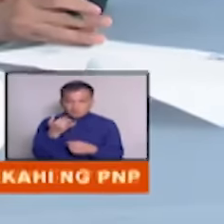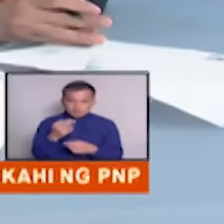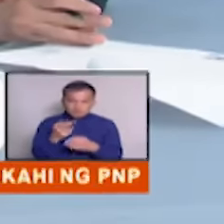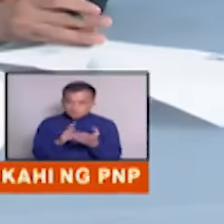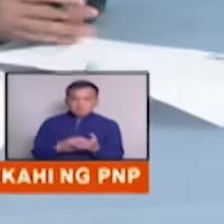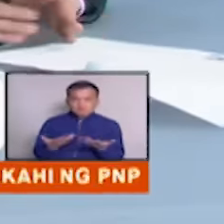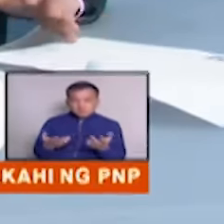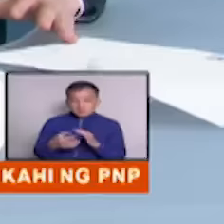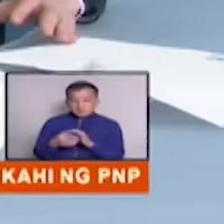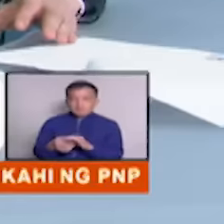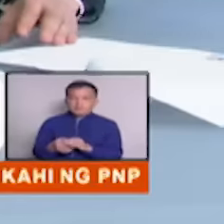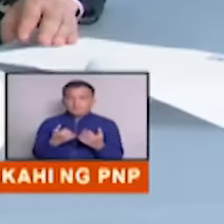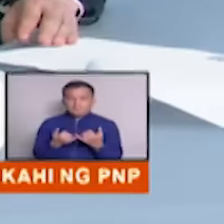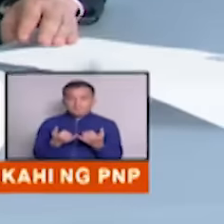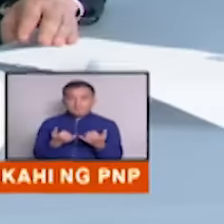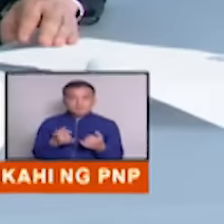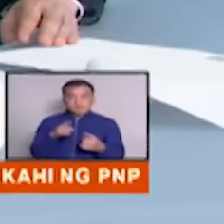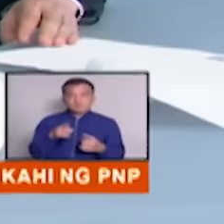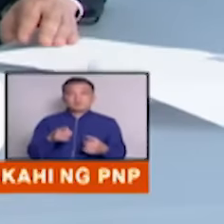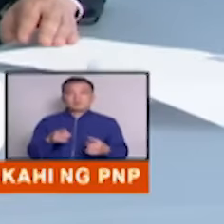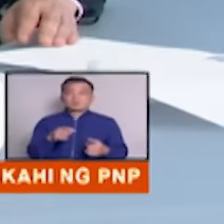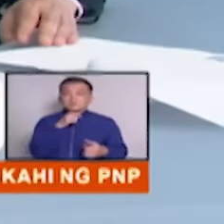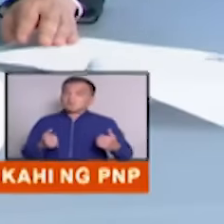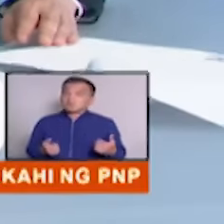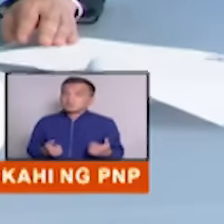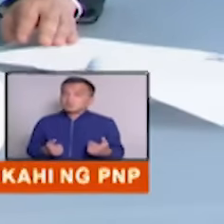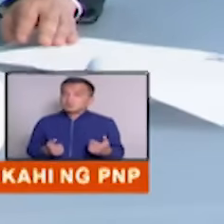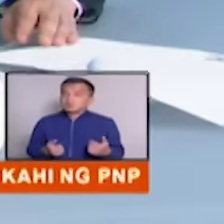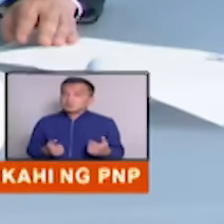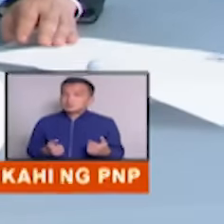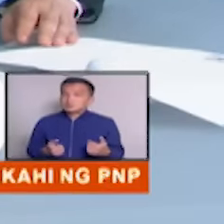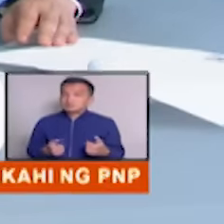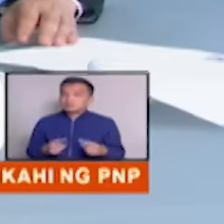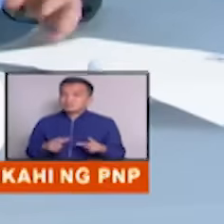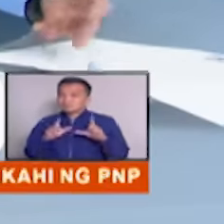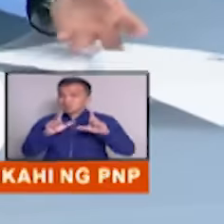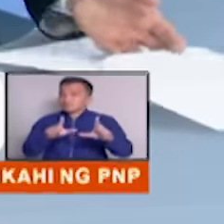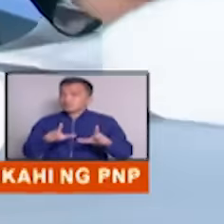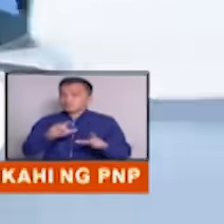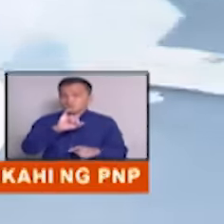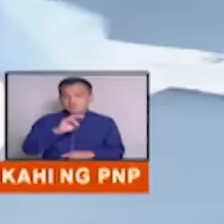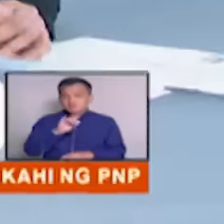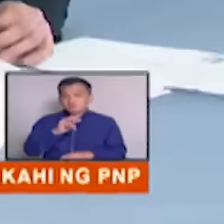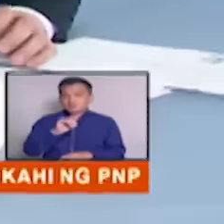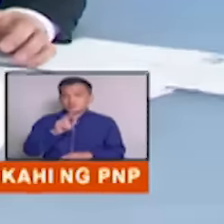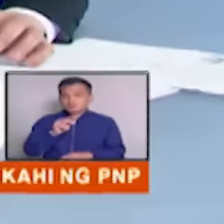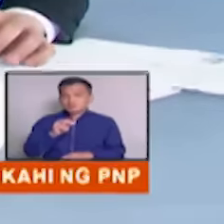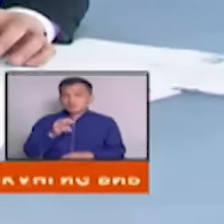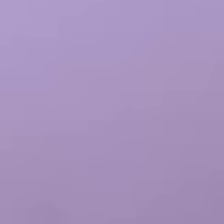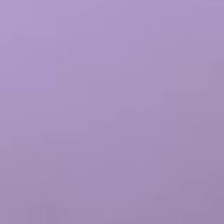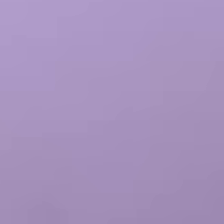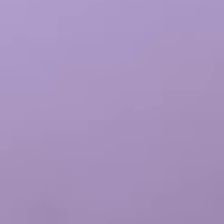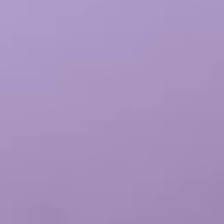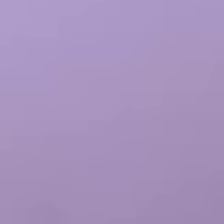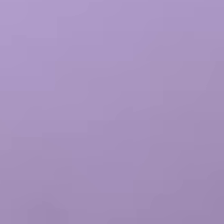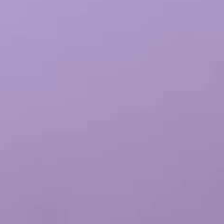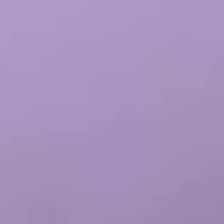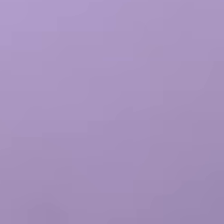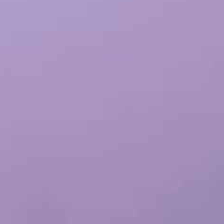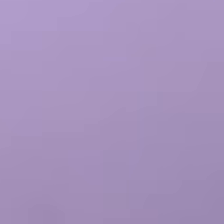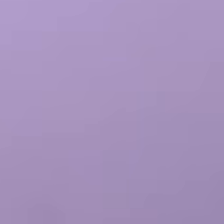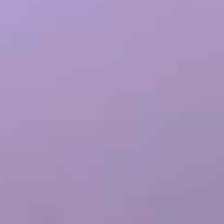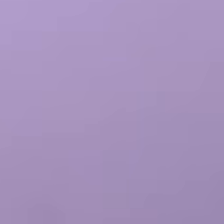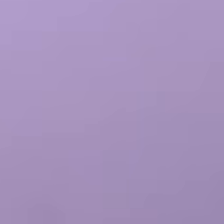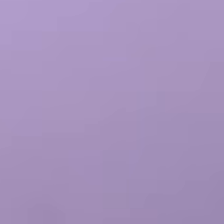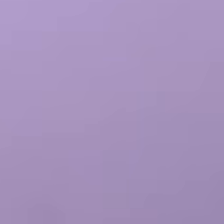Anong kinalaman ko dyan? So, ngayon, nung hindi ka pumayag, chinarge ka ng insubordination. Yes, kaya ito may papeles because hindi ka